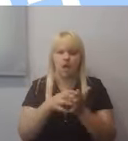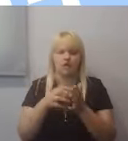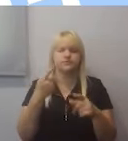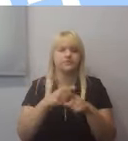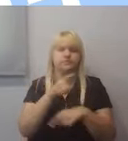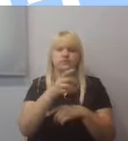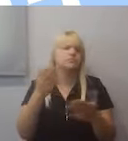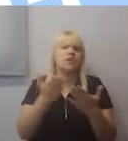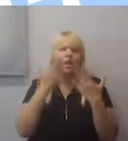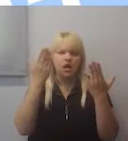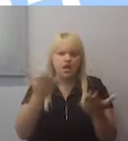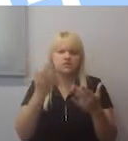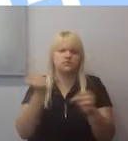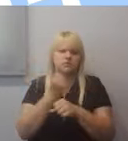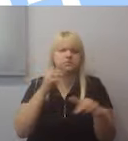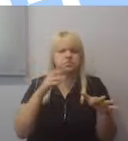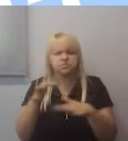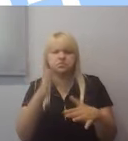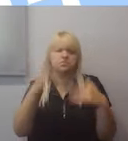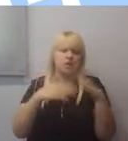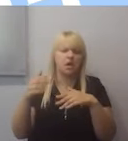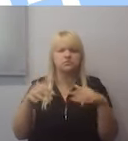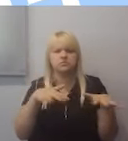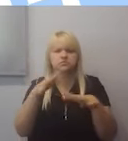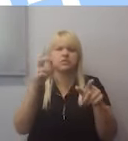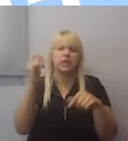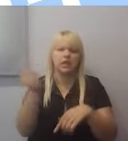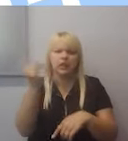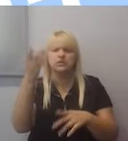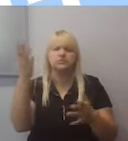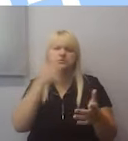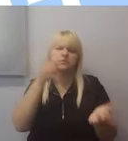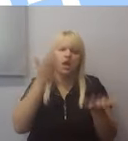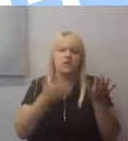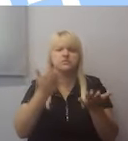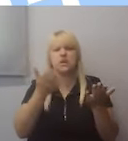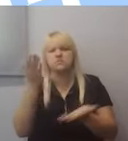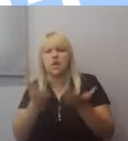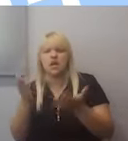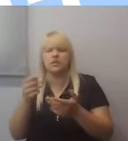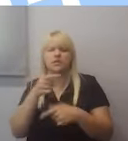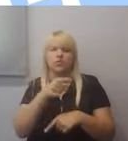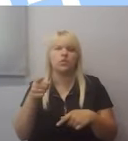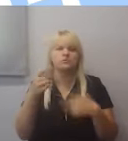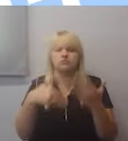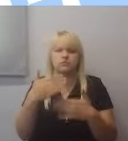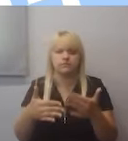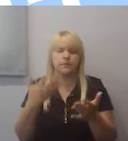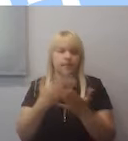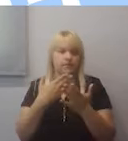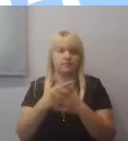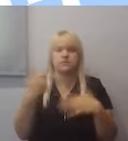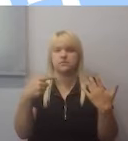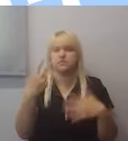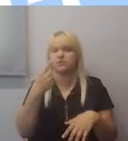darot prtizējot interesējoties eksperimentējot mēģinot un tā tālāk nu kaut vai kā piemērs 72 stundu ļoti